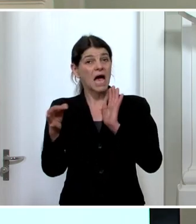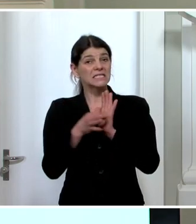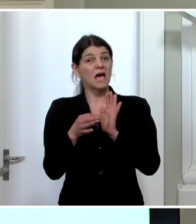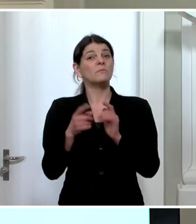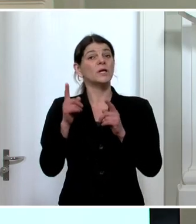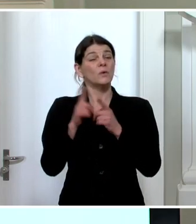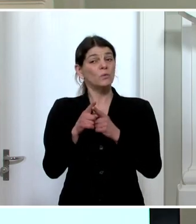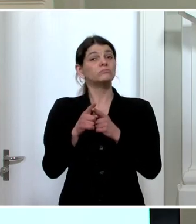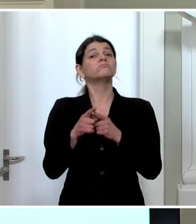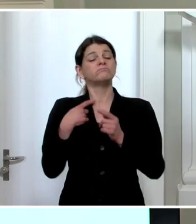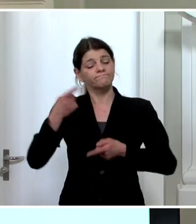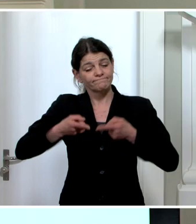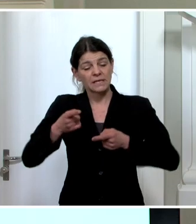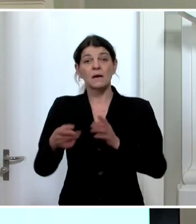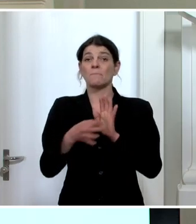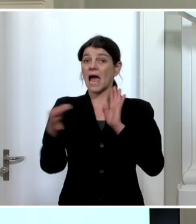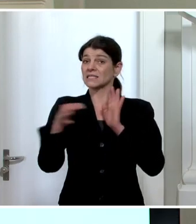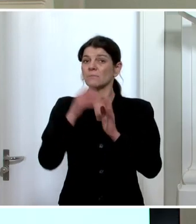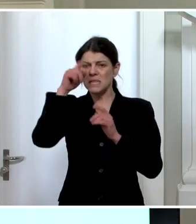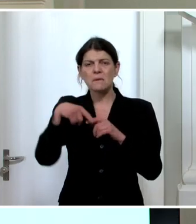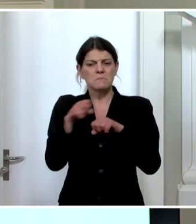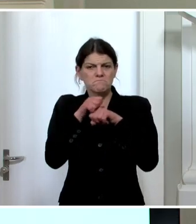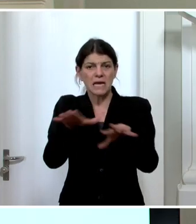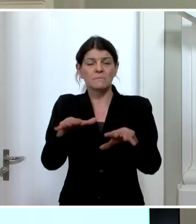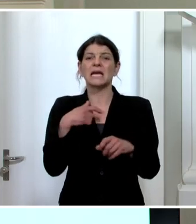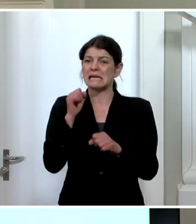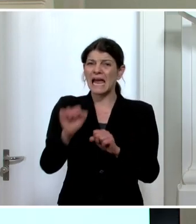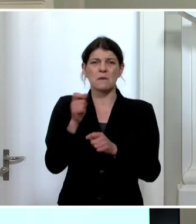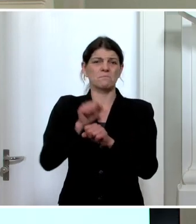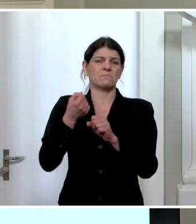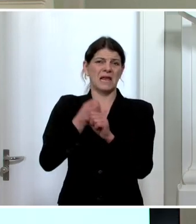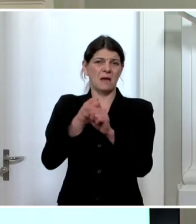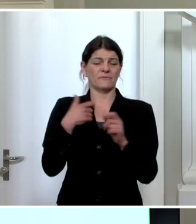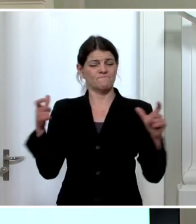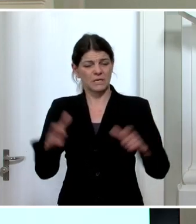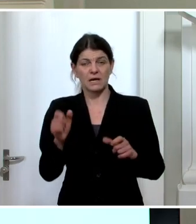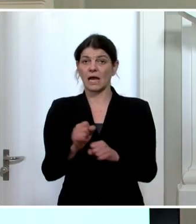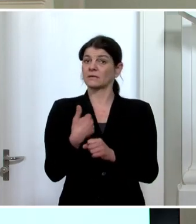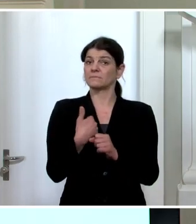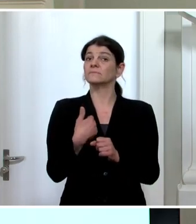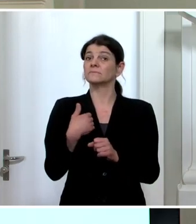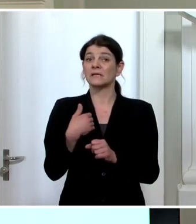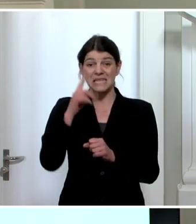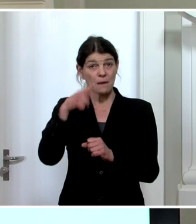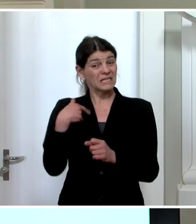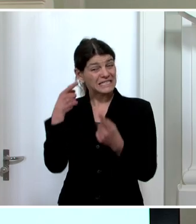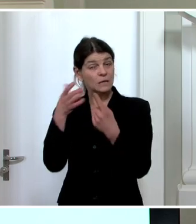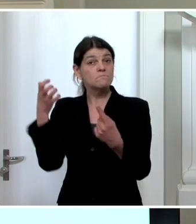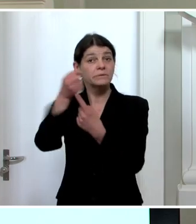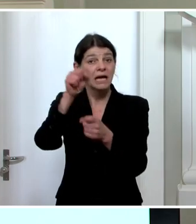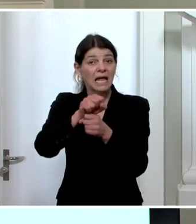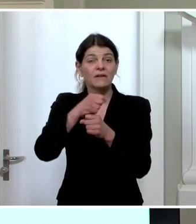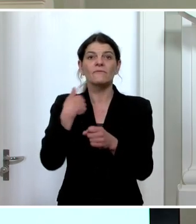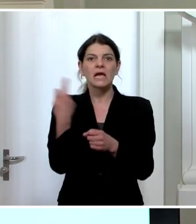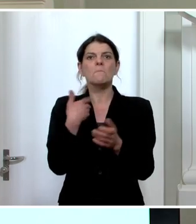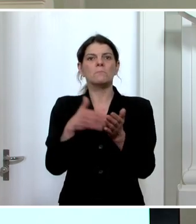diese Pandemie zu bekämpfen. Um das zu erreichen, brauchen wir Sie. Wir